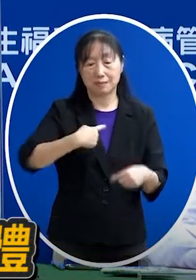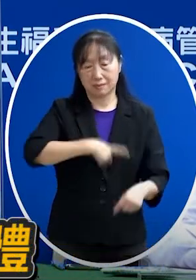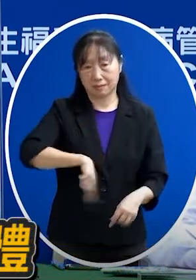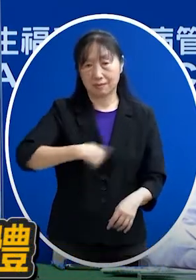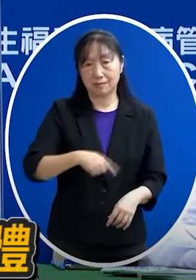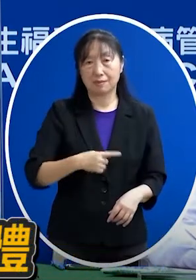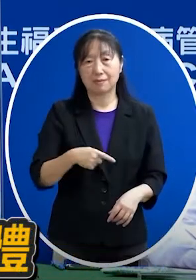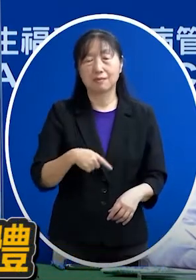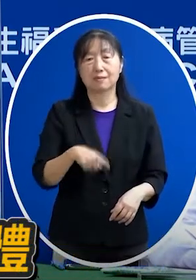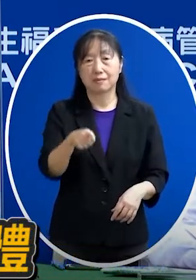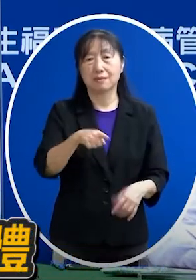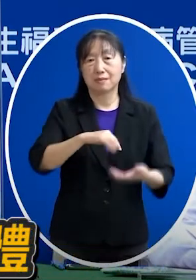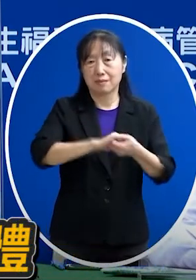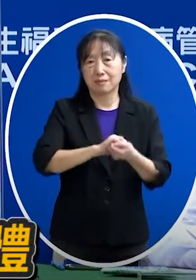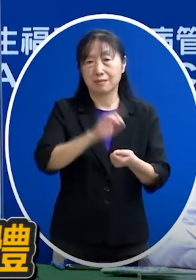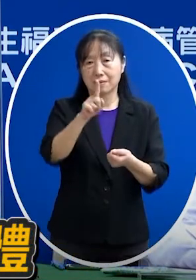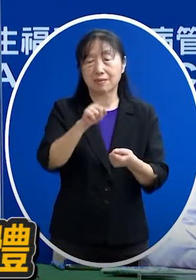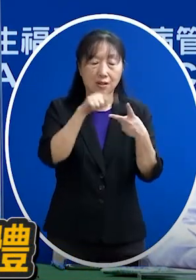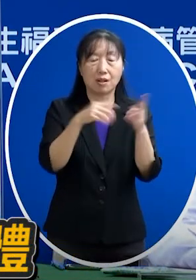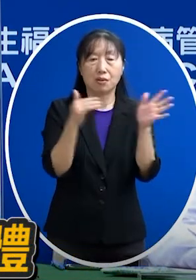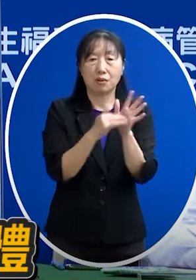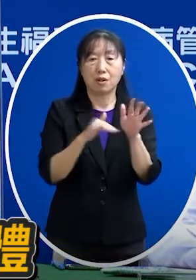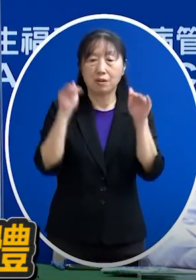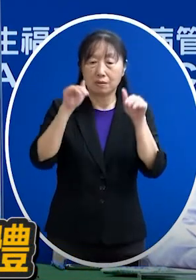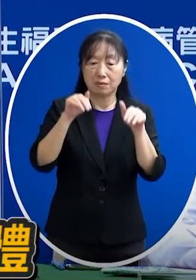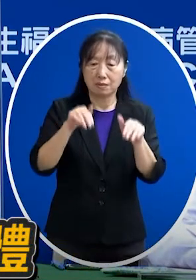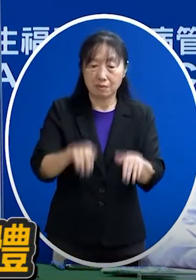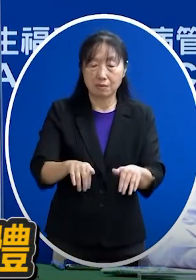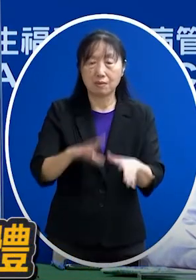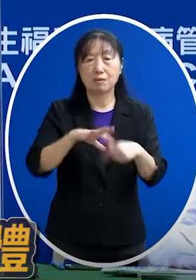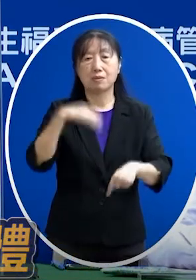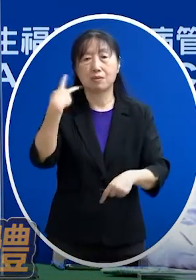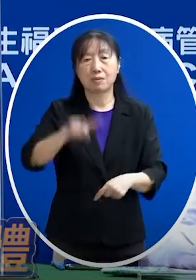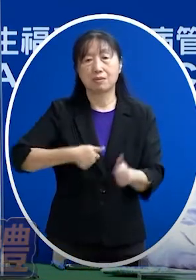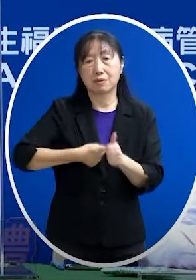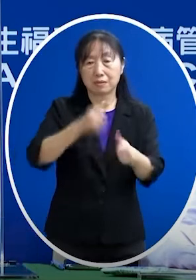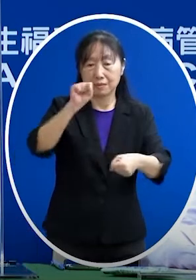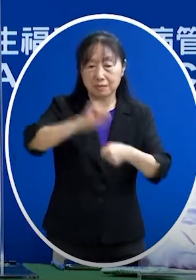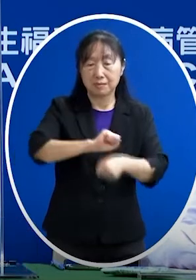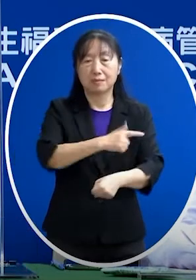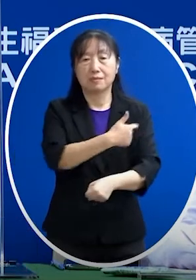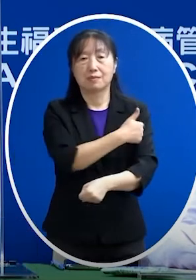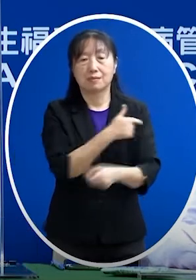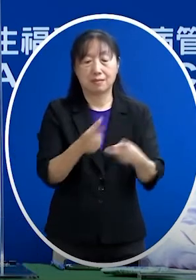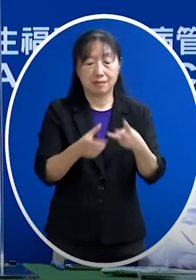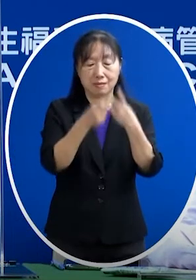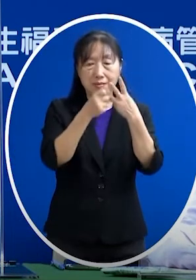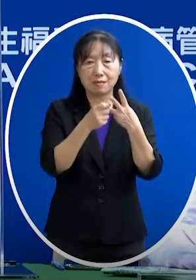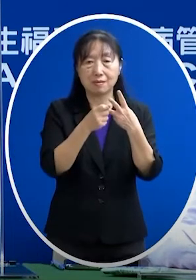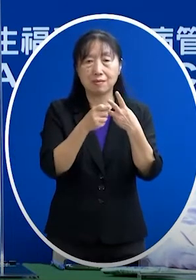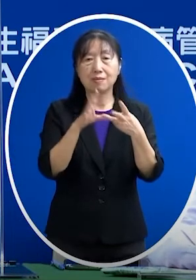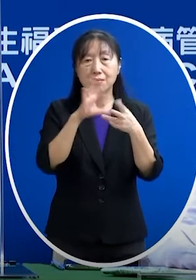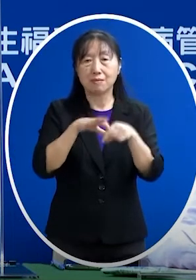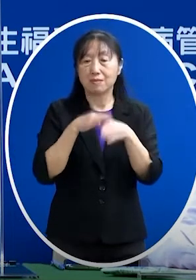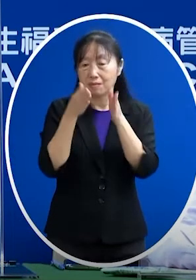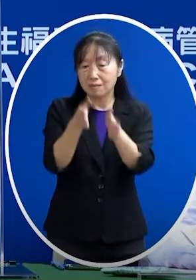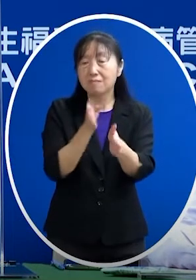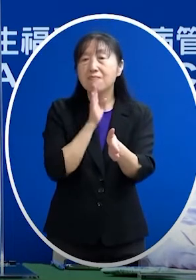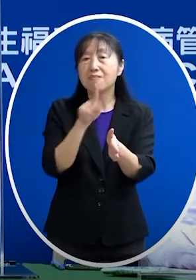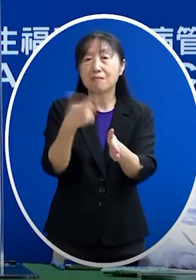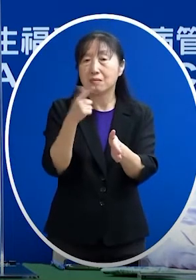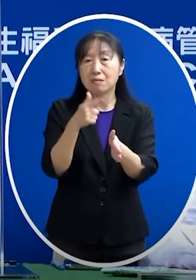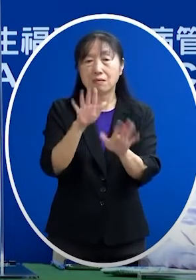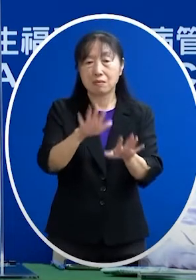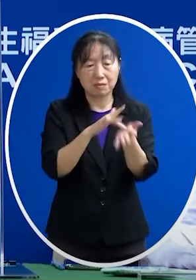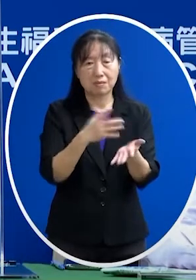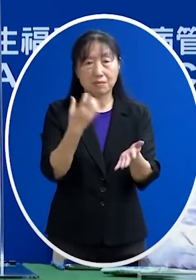可能在一定的时间之后就降下来了，所以需要来追加第三剂，是这样的一个思考的方向，而不是针